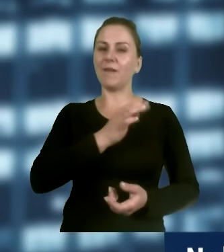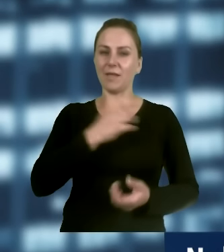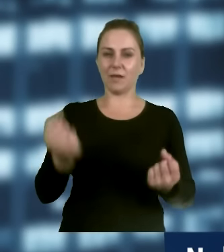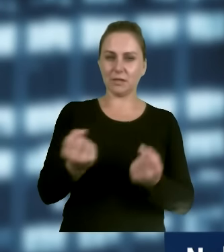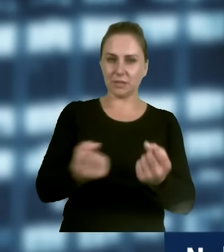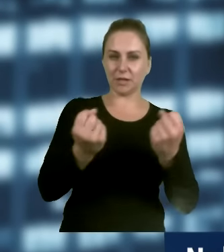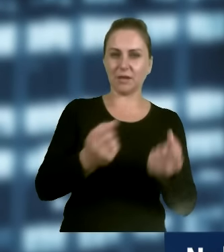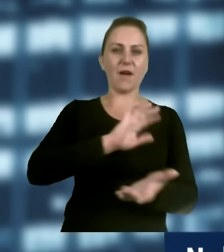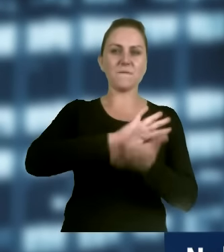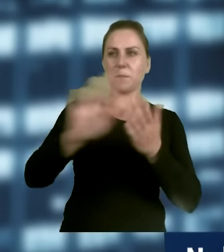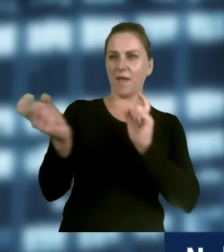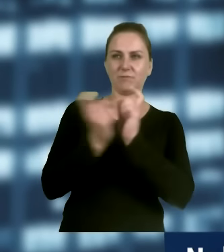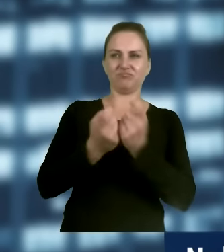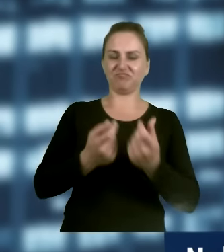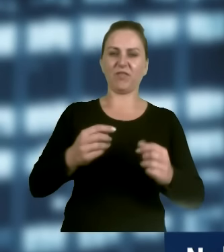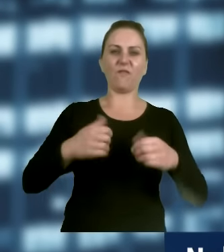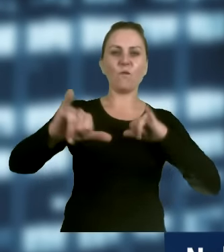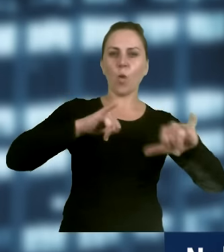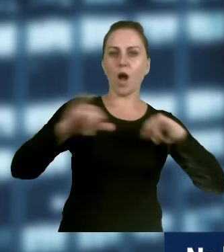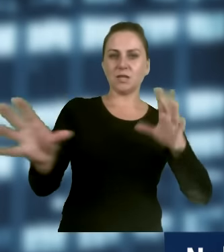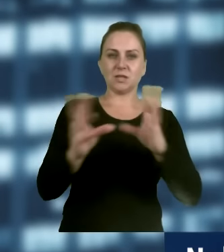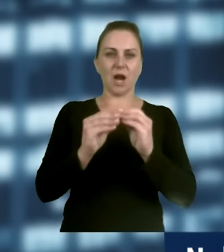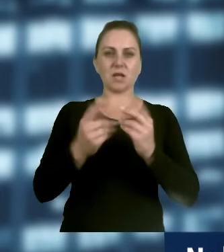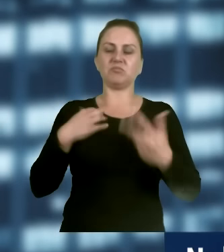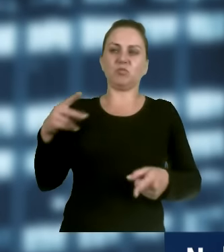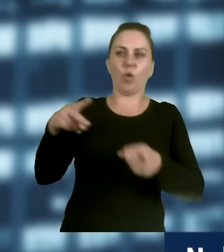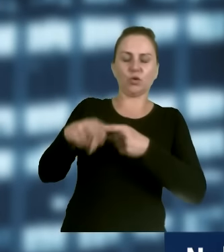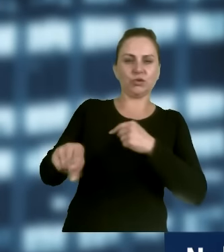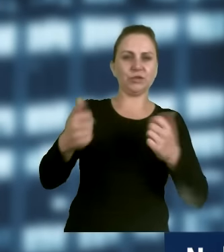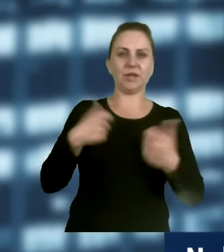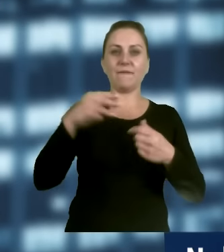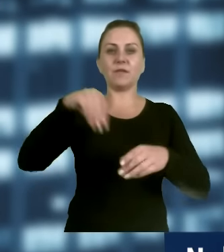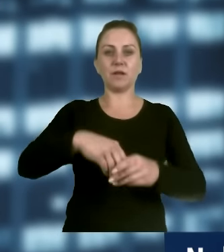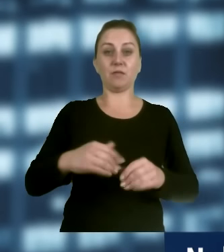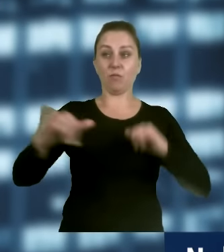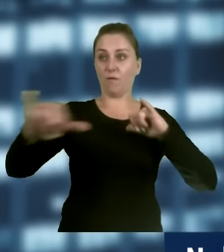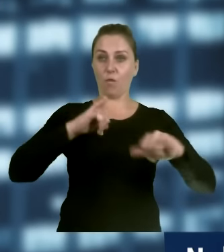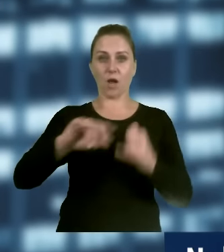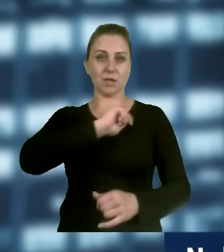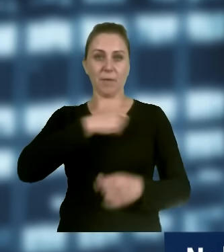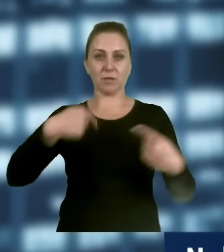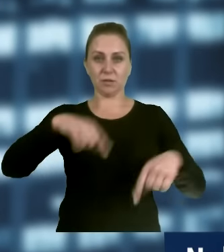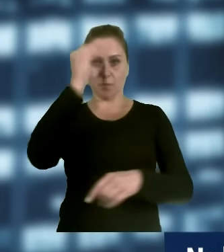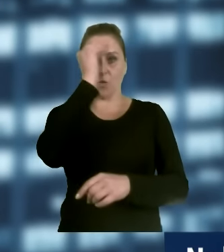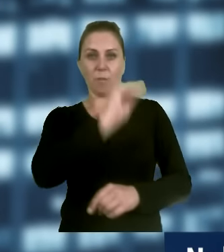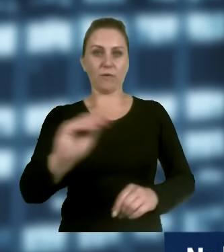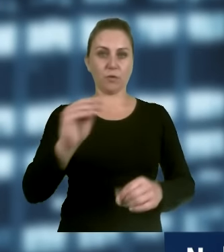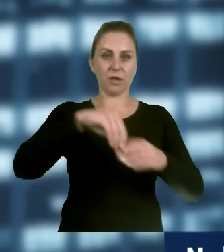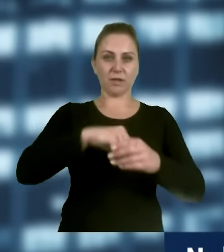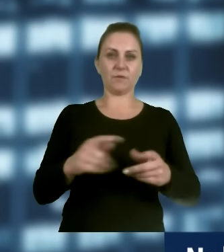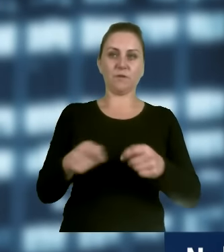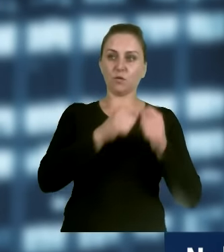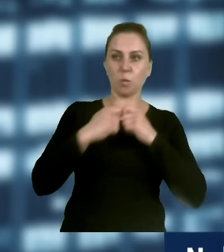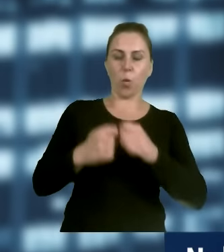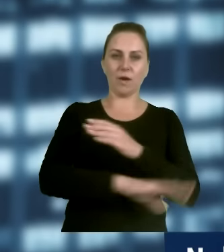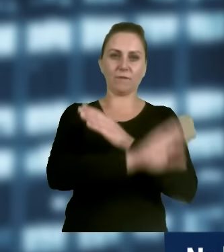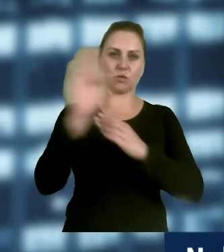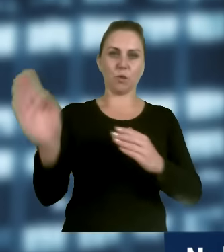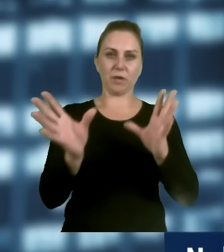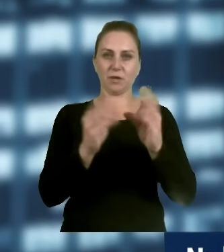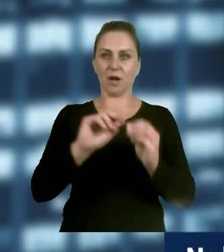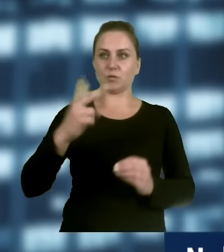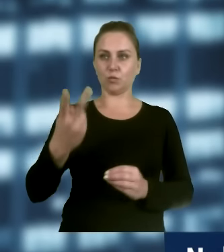woli władz Razem. Partia Razem odcina się od tego przedsięwzięcia. Władze partii nie zostały poinformowane o dzisiejszym wspólnym wystąpieniu z panem Choreą w związku z działaniem,